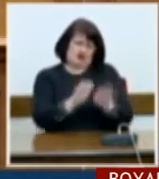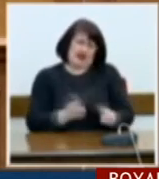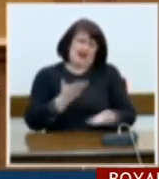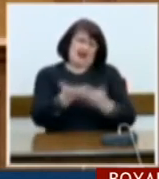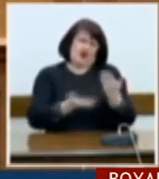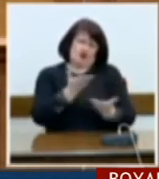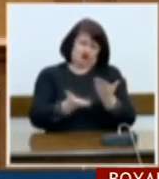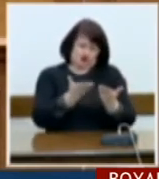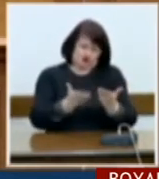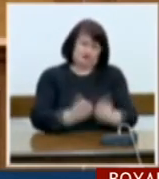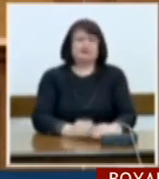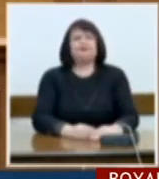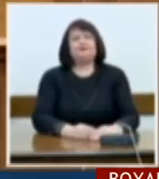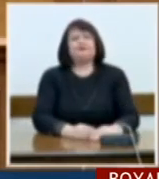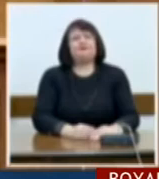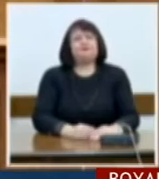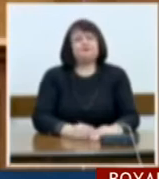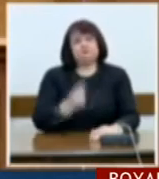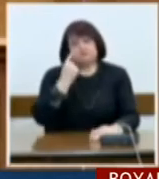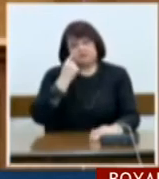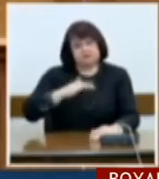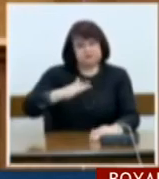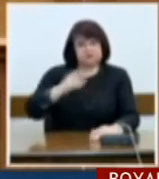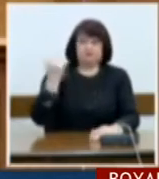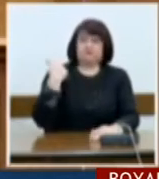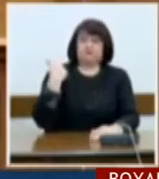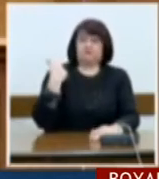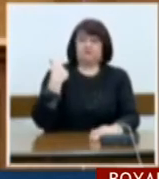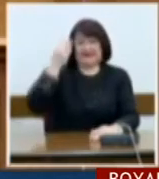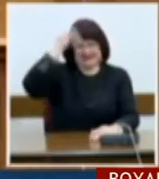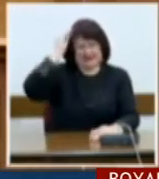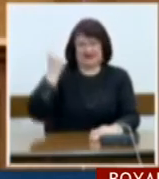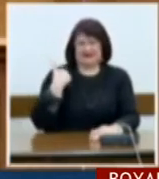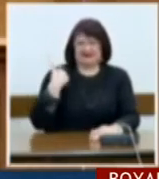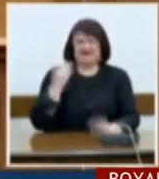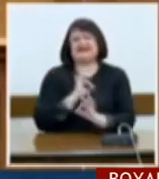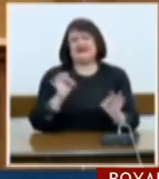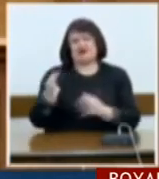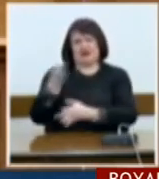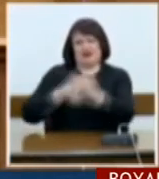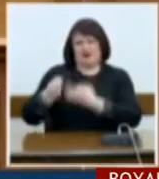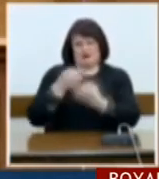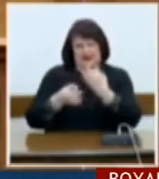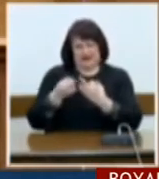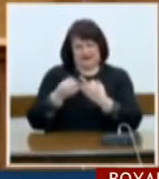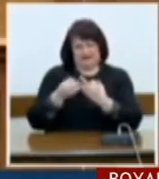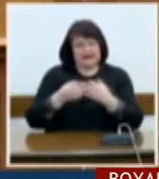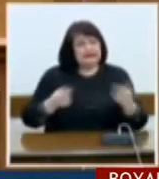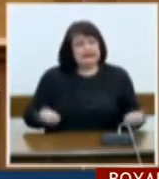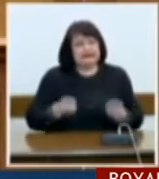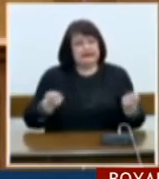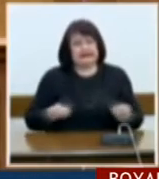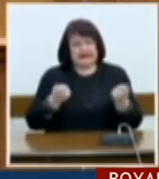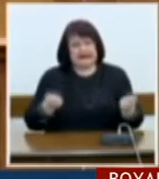επειδή εικάζω και από την ερώτησή σας ότι σίγουρα θα αναφερθείτε και στις εξελίξεις στη